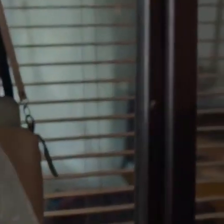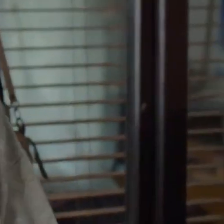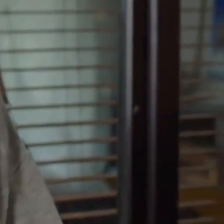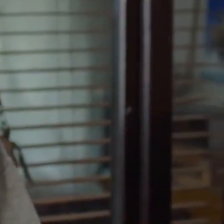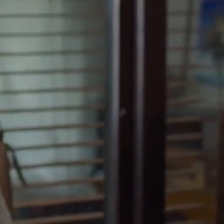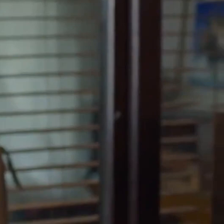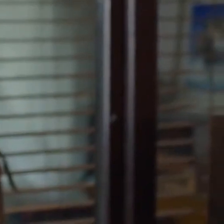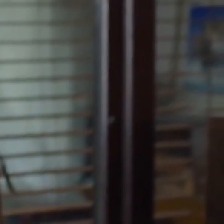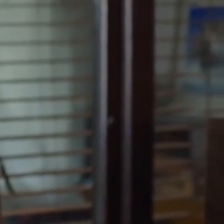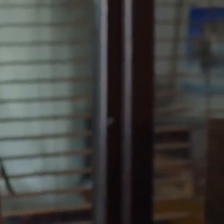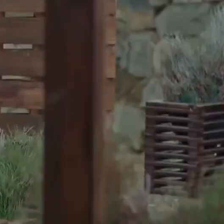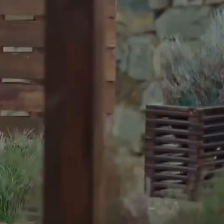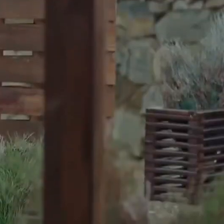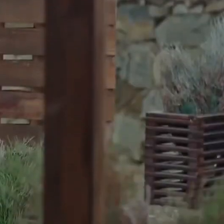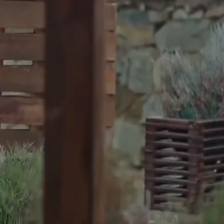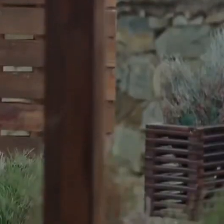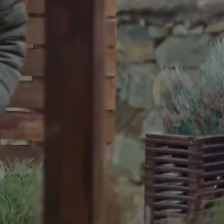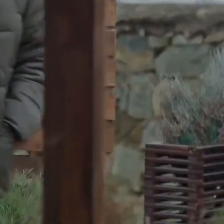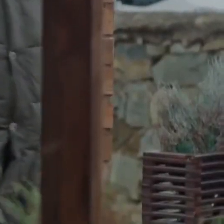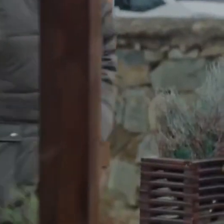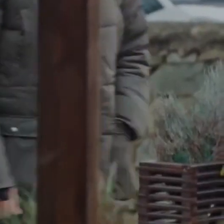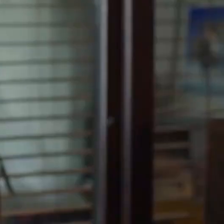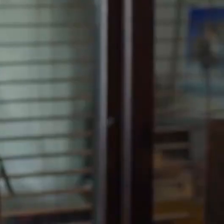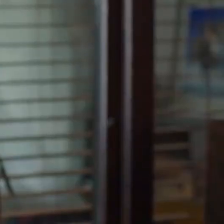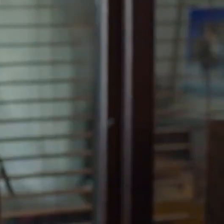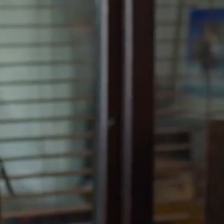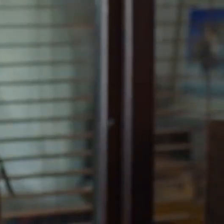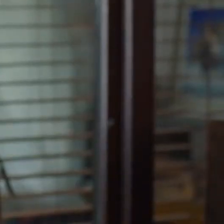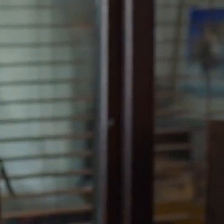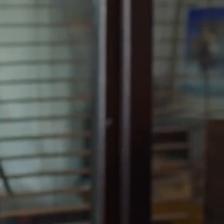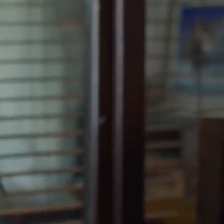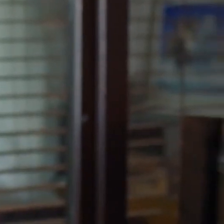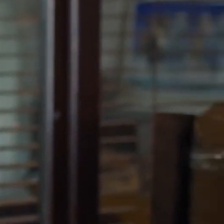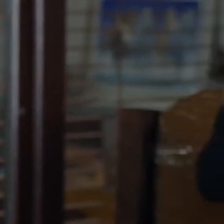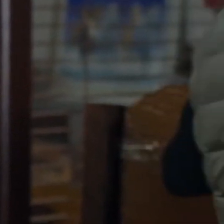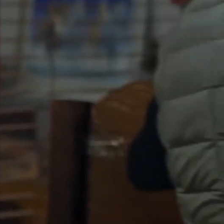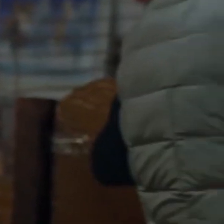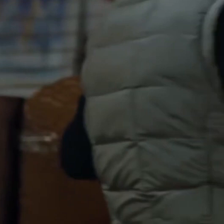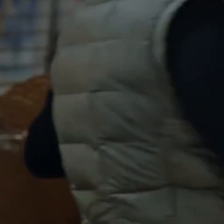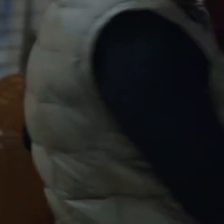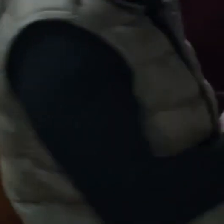Kezban kahvede ofis tarafından çıkıp da kapı önündeki Alev'le İbrahim'i görünce suratı asıldı.